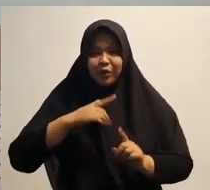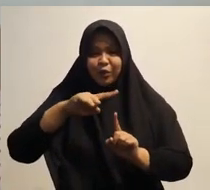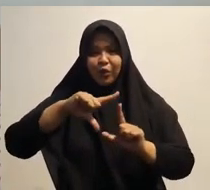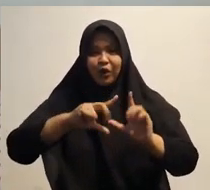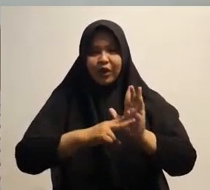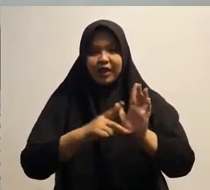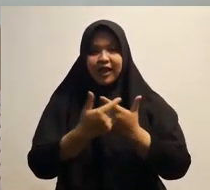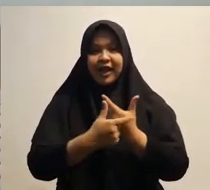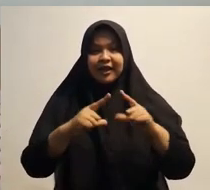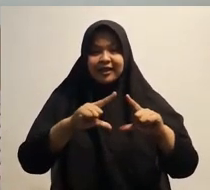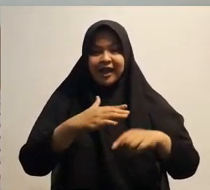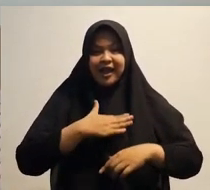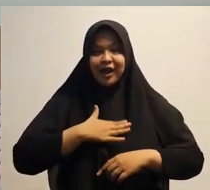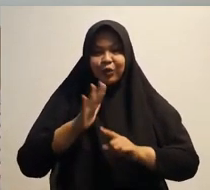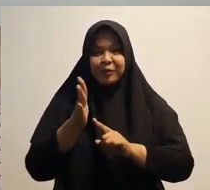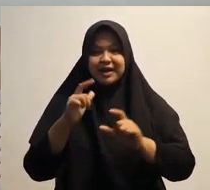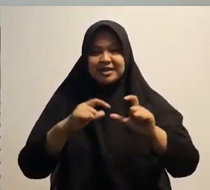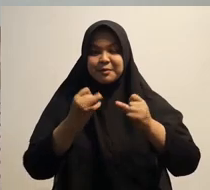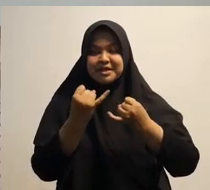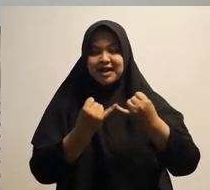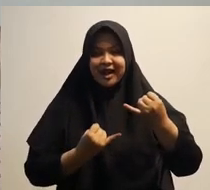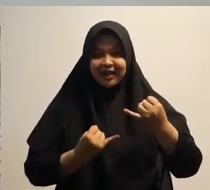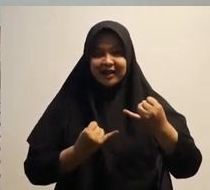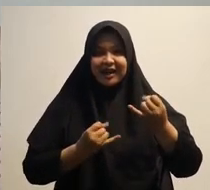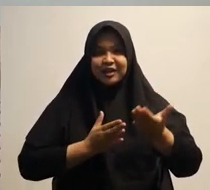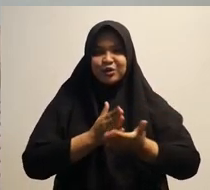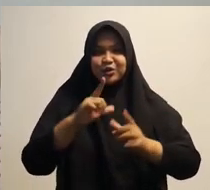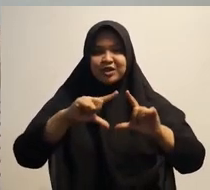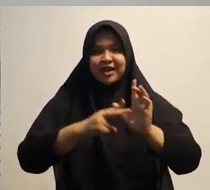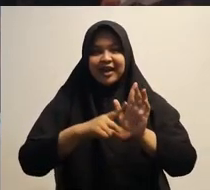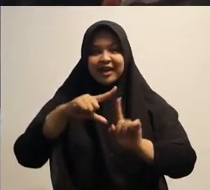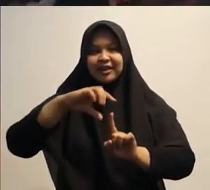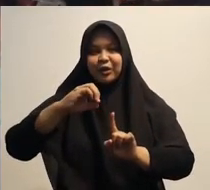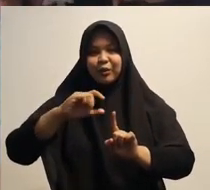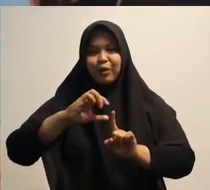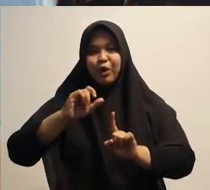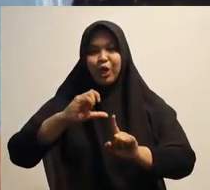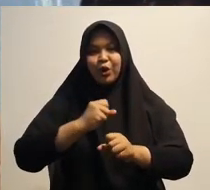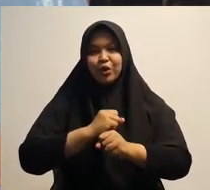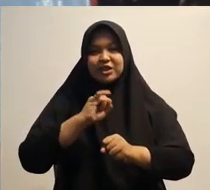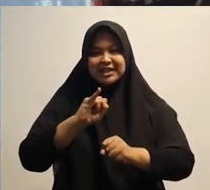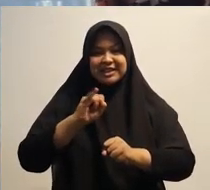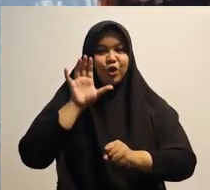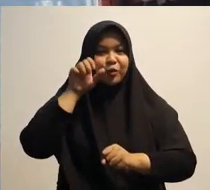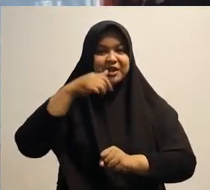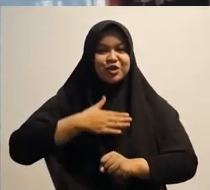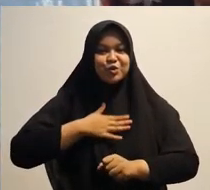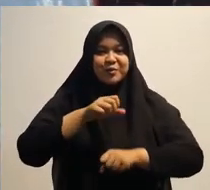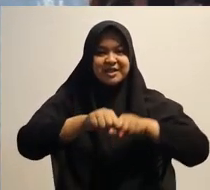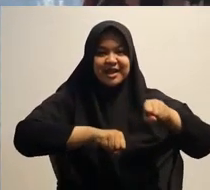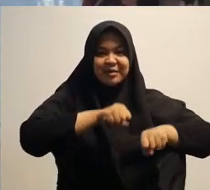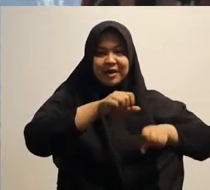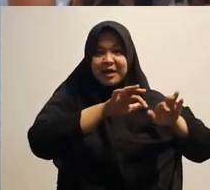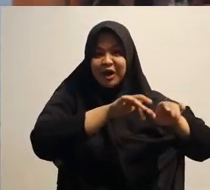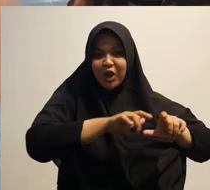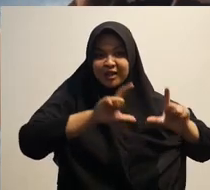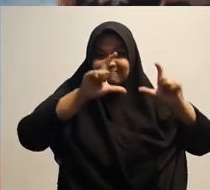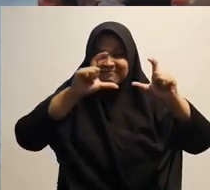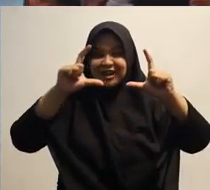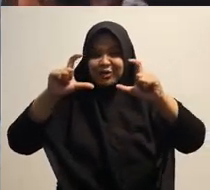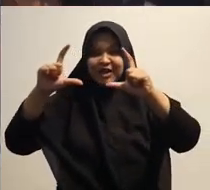Namaku Tanya. Aku mahasiswa semester akhir di antropologi. Hobiku bersepeda,